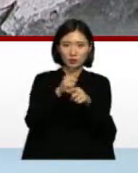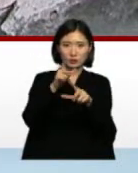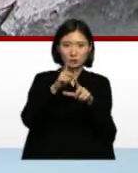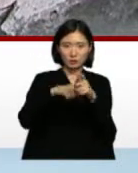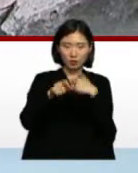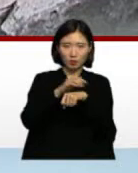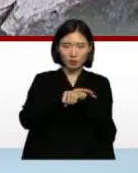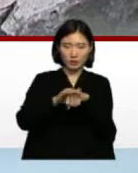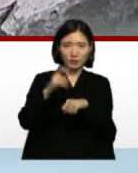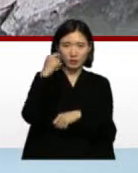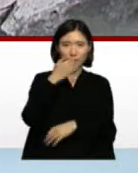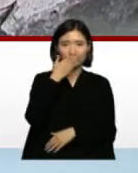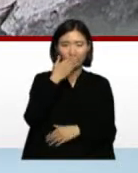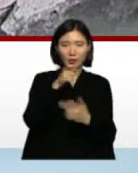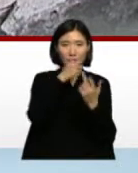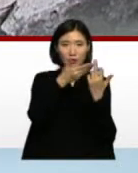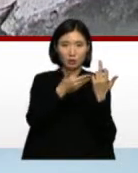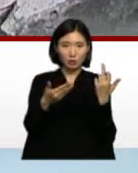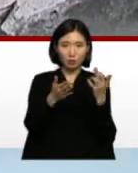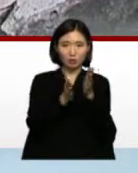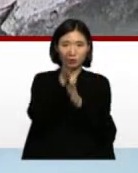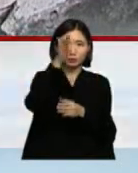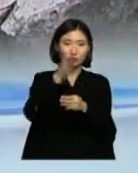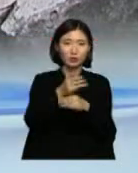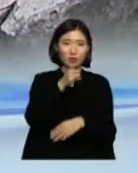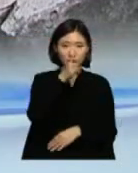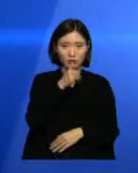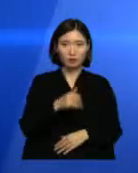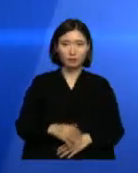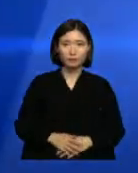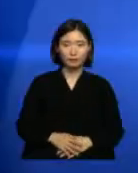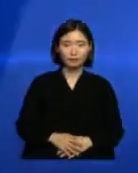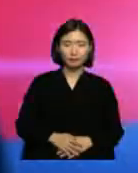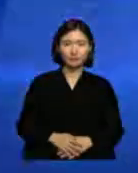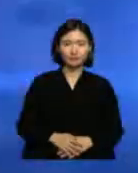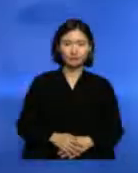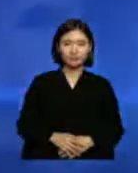수 있는 계곡이 도심 속에 있다고 합니다. 송지현 기자입니다.